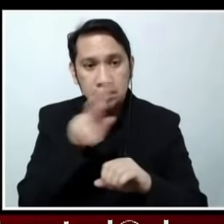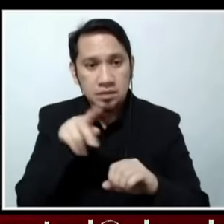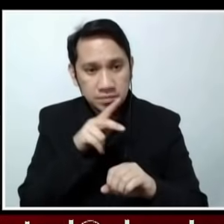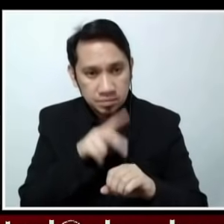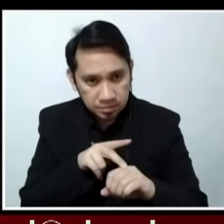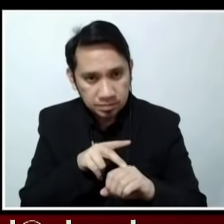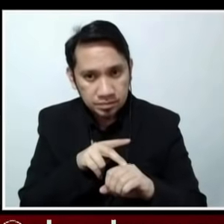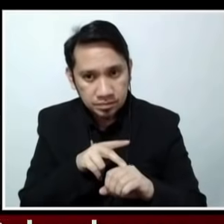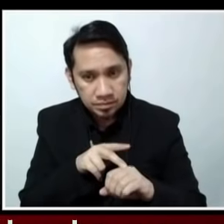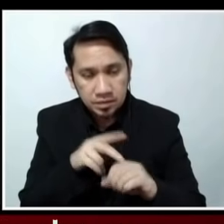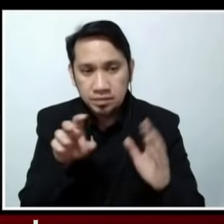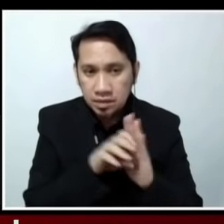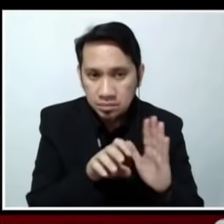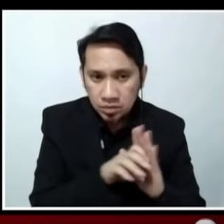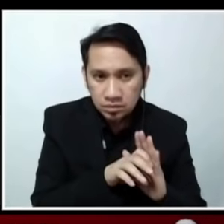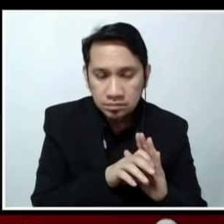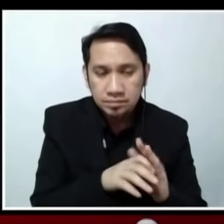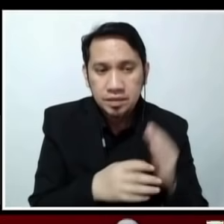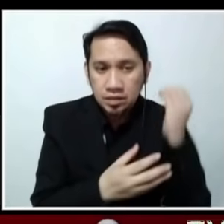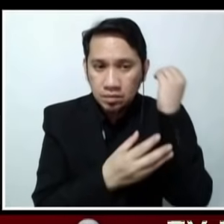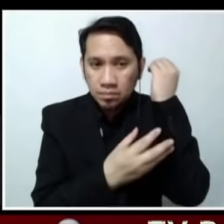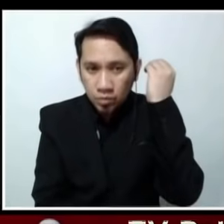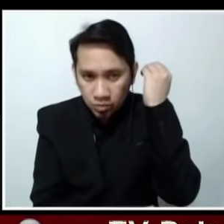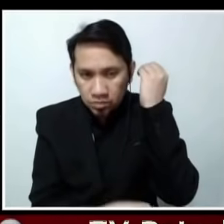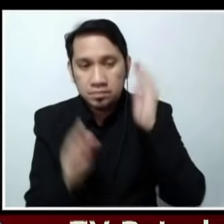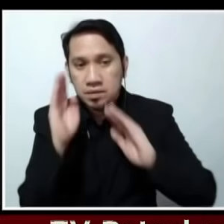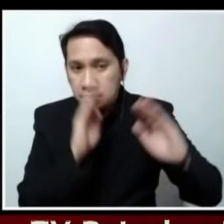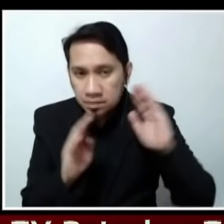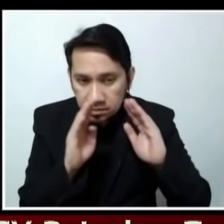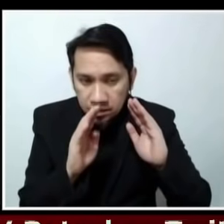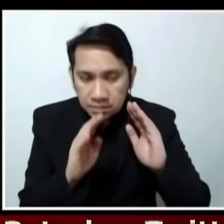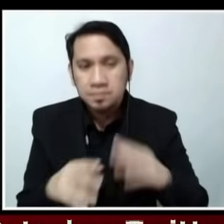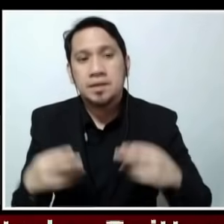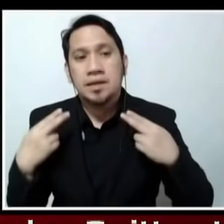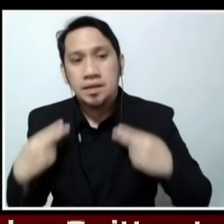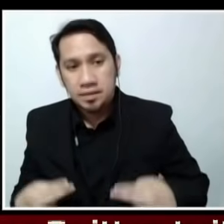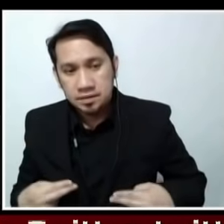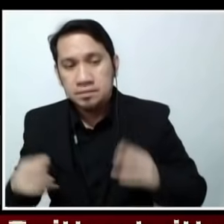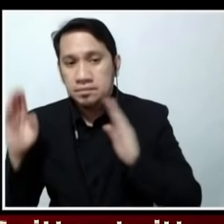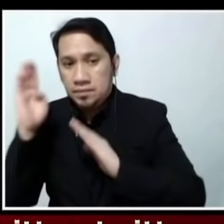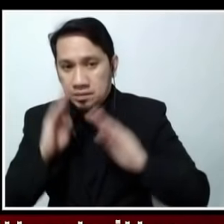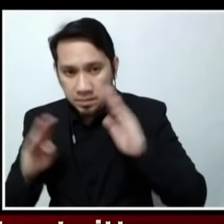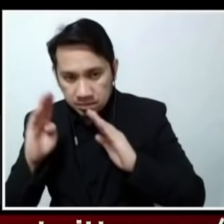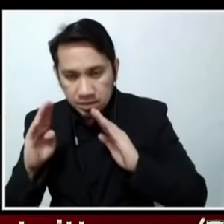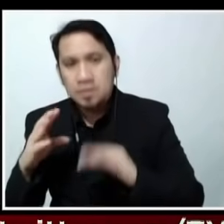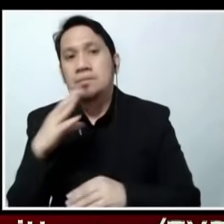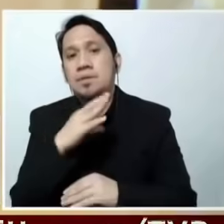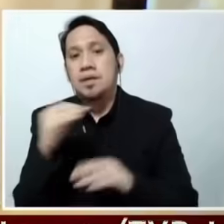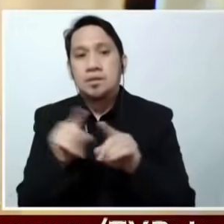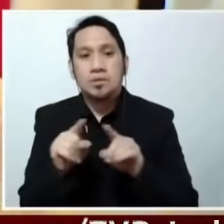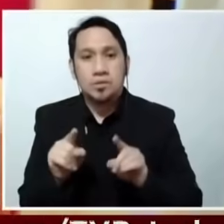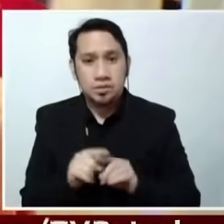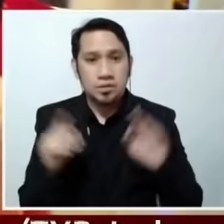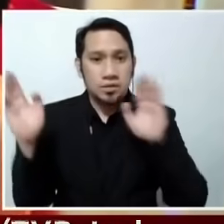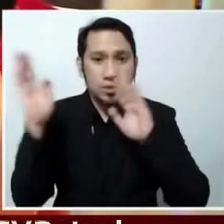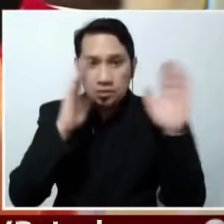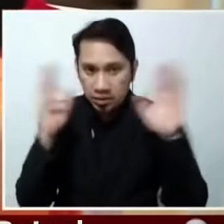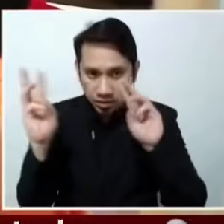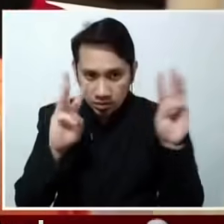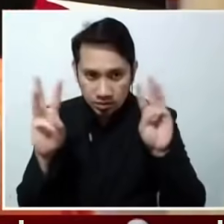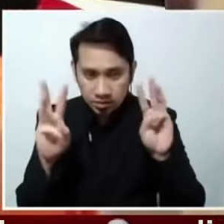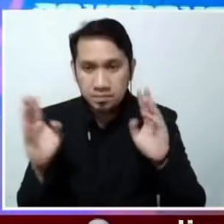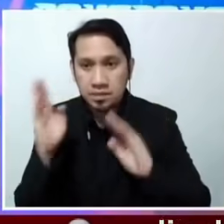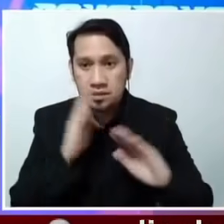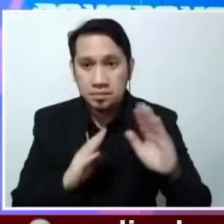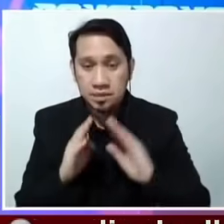sa kahirapan, problema sa kalusugan, at problema sa klima. Wala pang